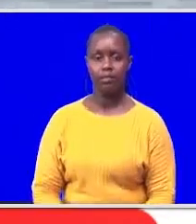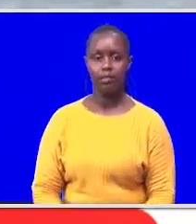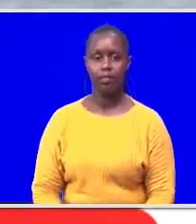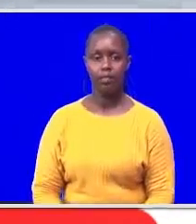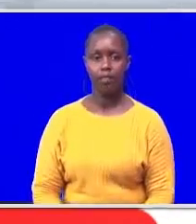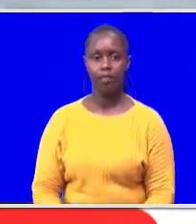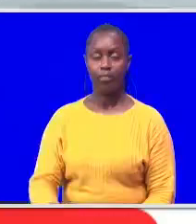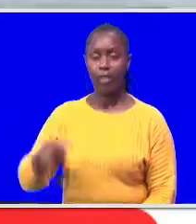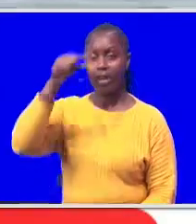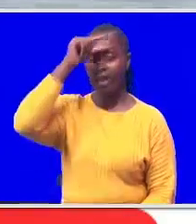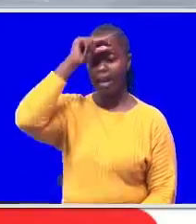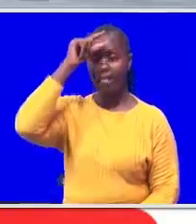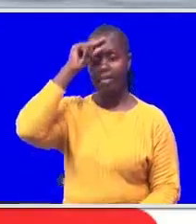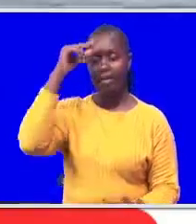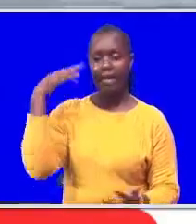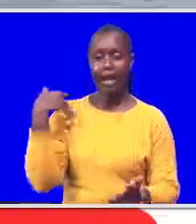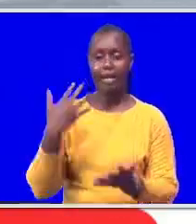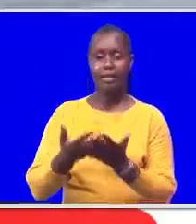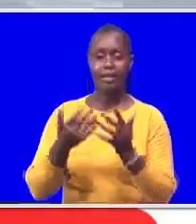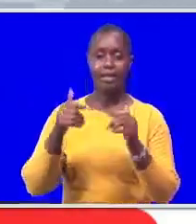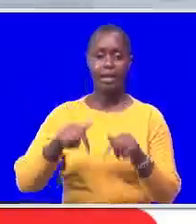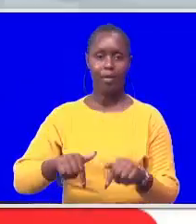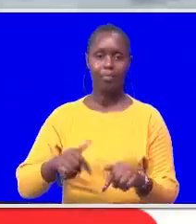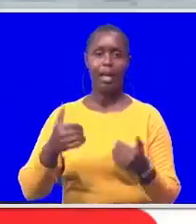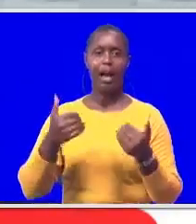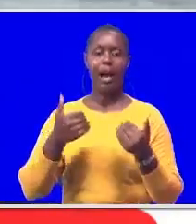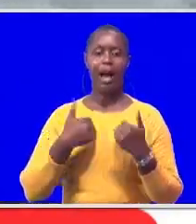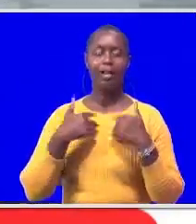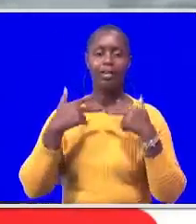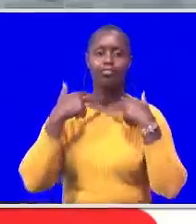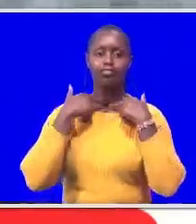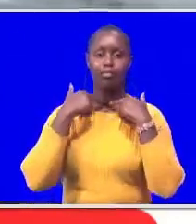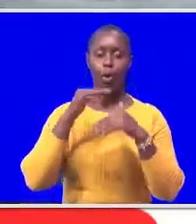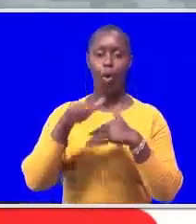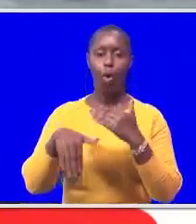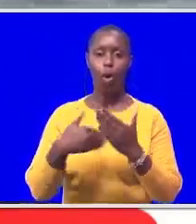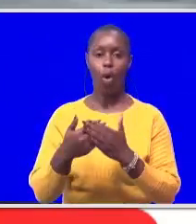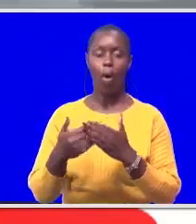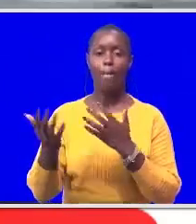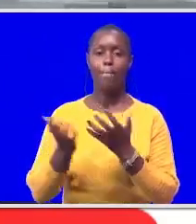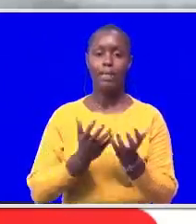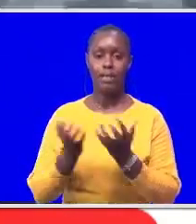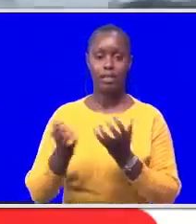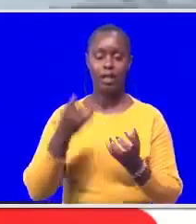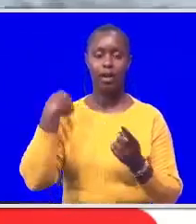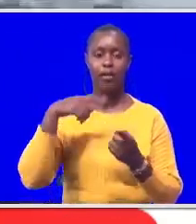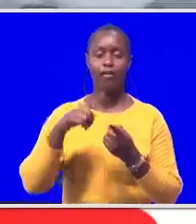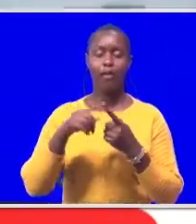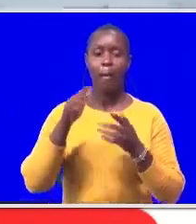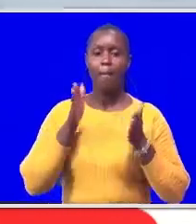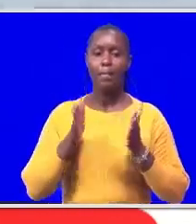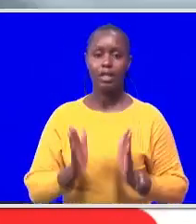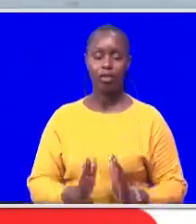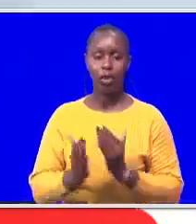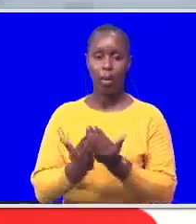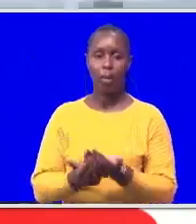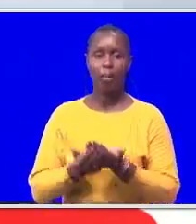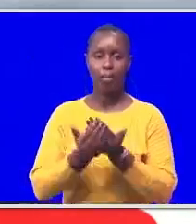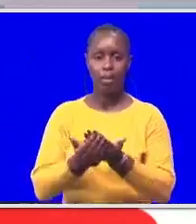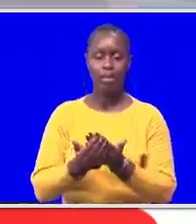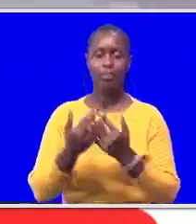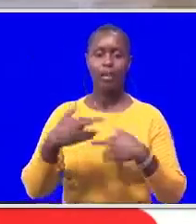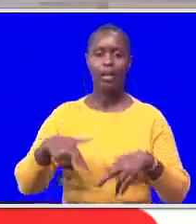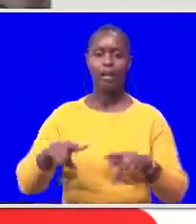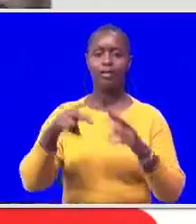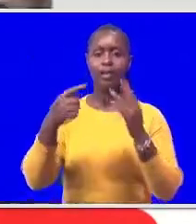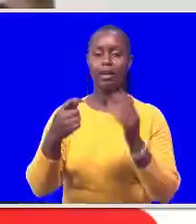Aidha, serikali kufikia sasa imesimamisha shughuli zote za boti za kibinafsi katika eneo hilo la Konapunda kwenye mto Tana